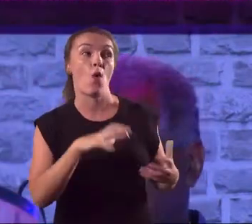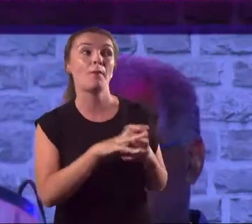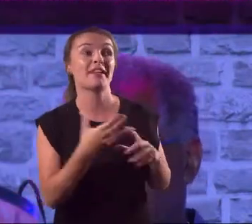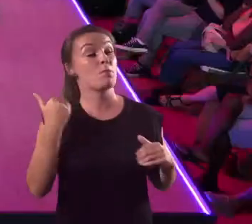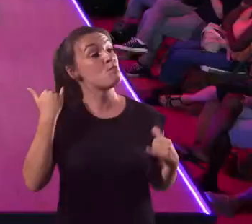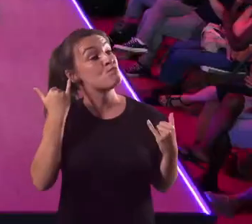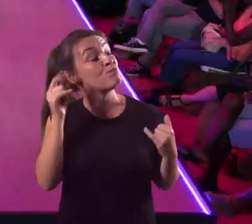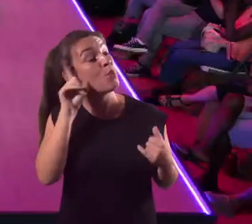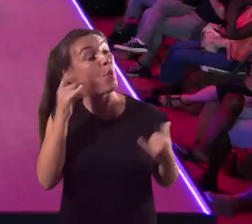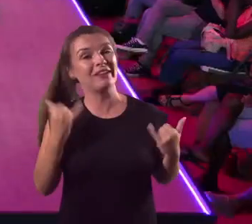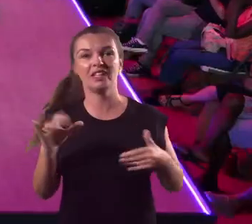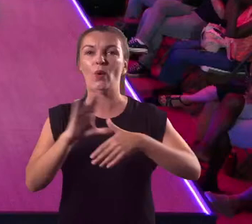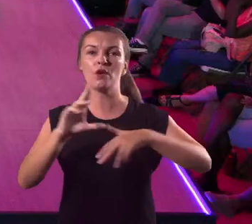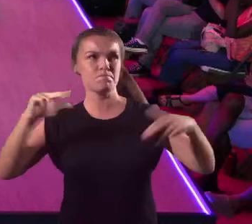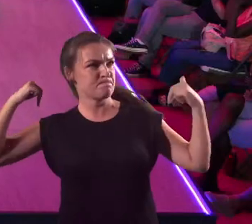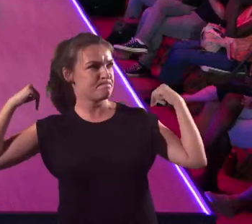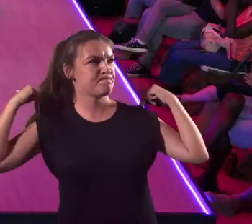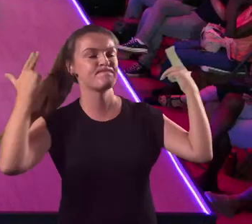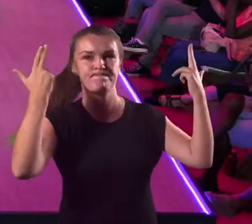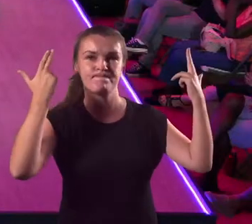tête.